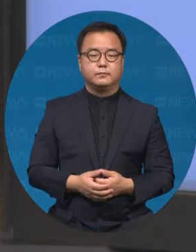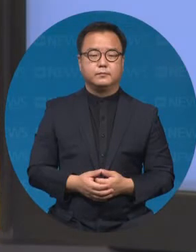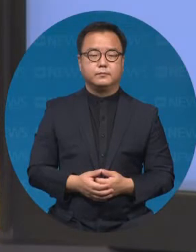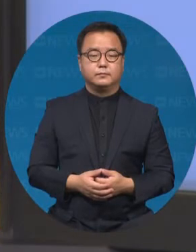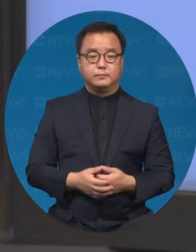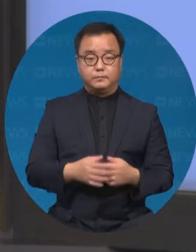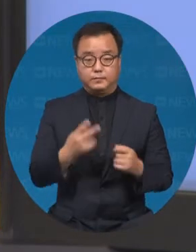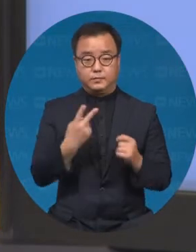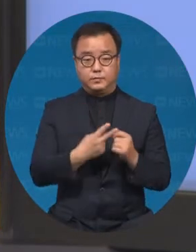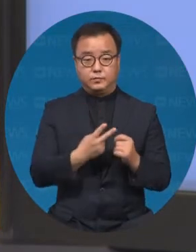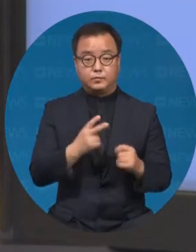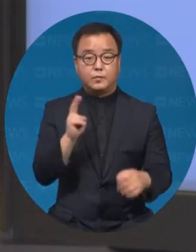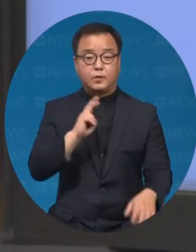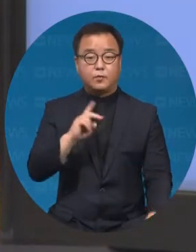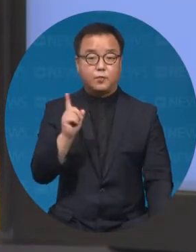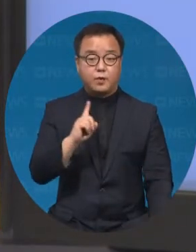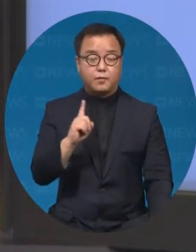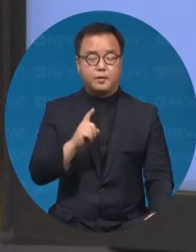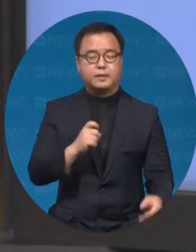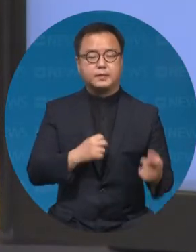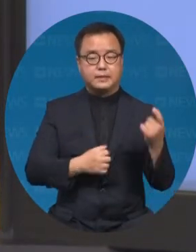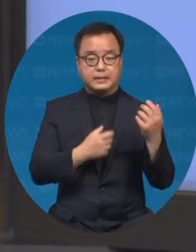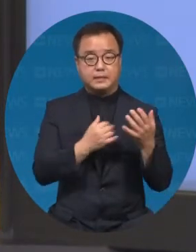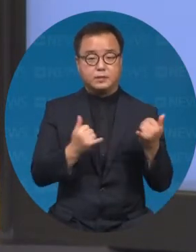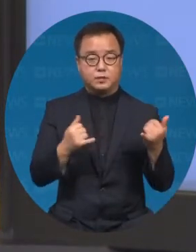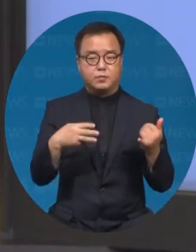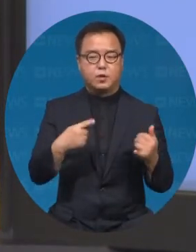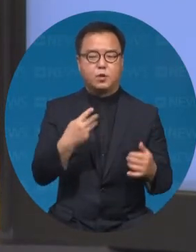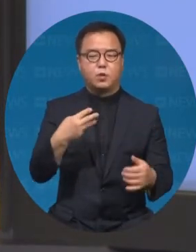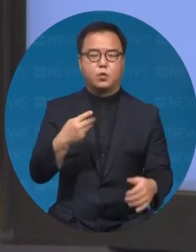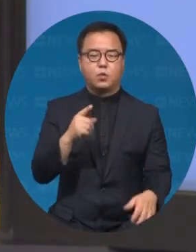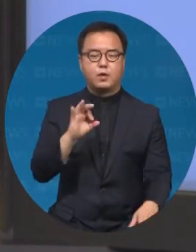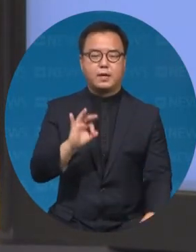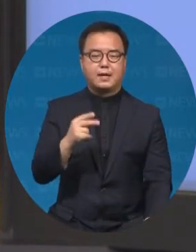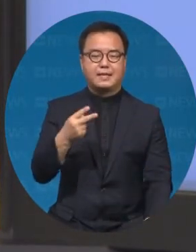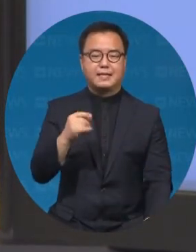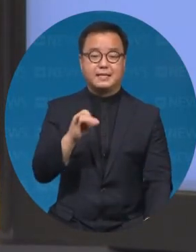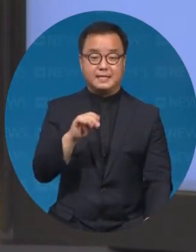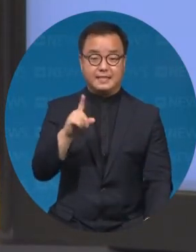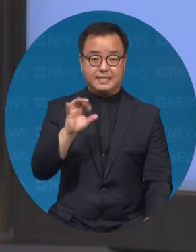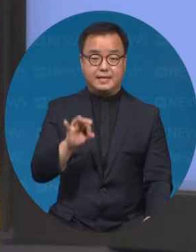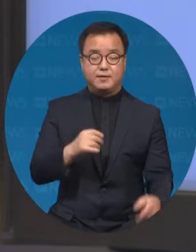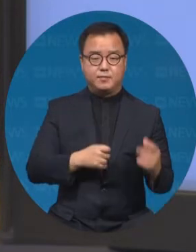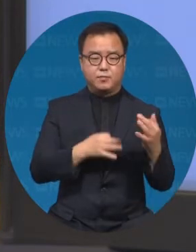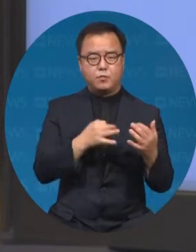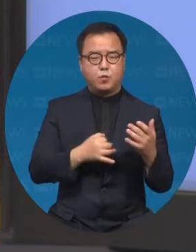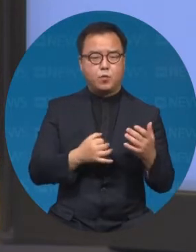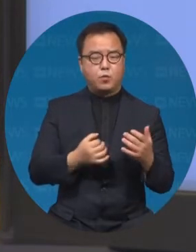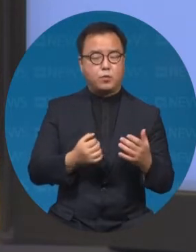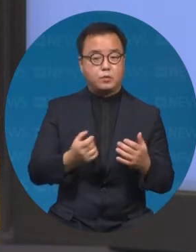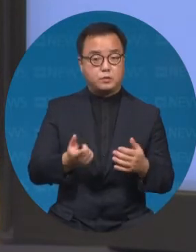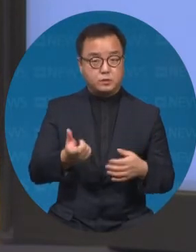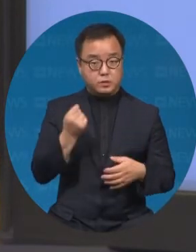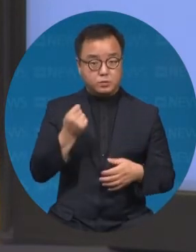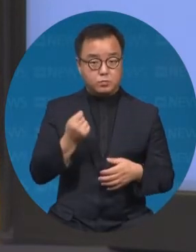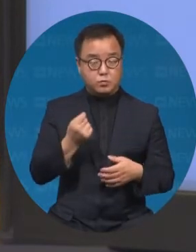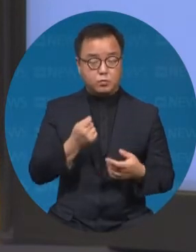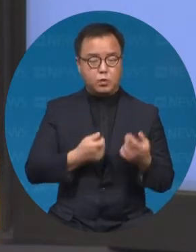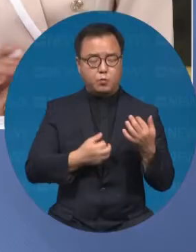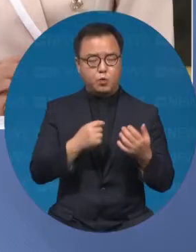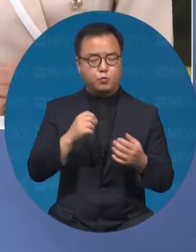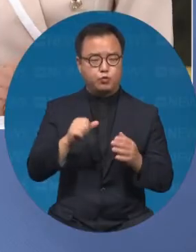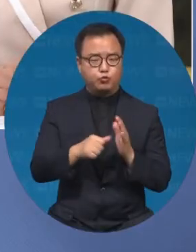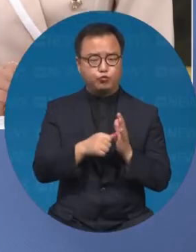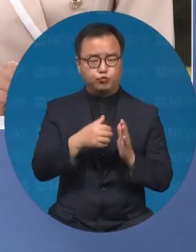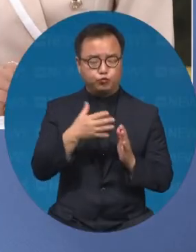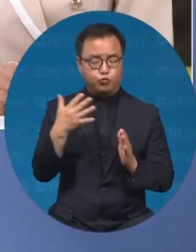두 번째 곡은 기타리스트이자 작곡가 롤랑 디앙의 곡입니다. 즉흥 연주자로 유명했던 그는 내 손은 클래식